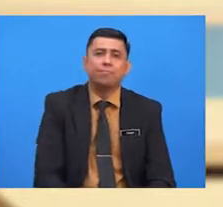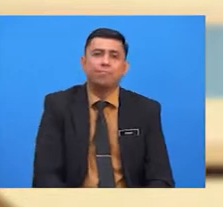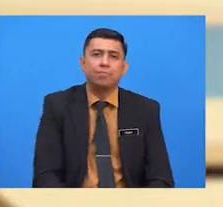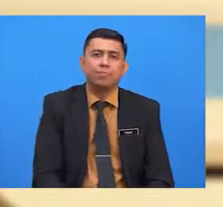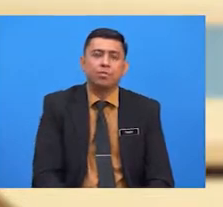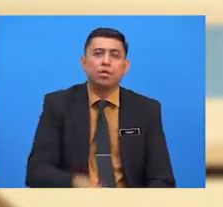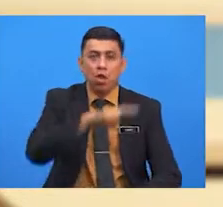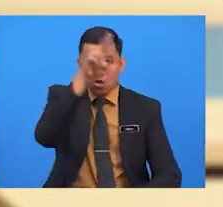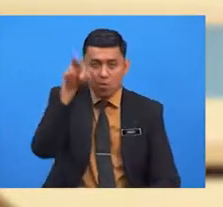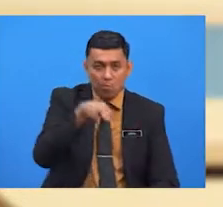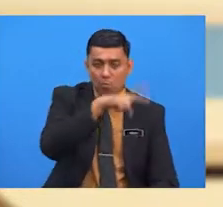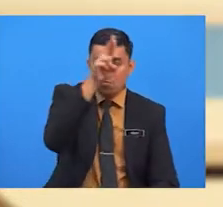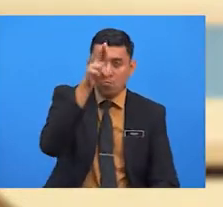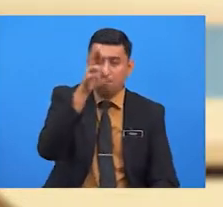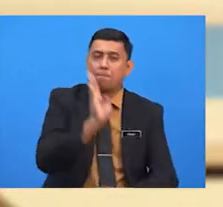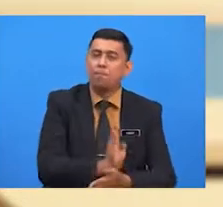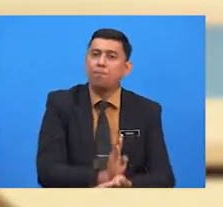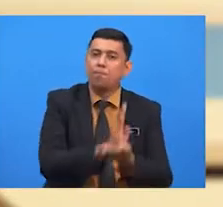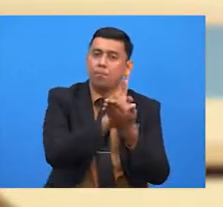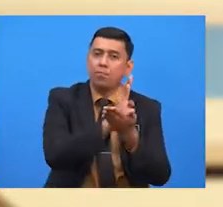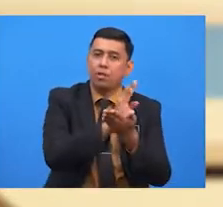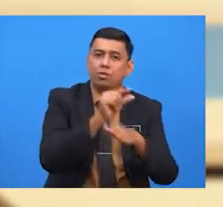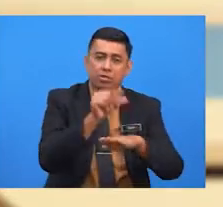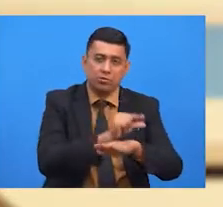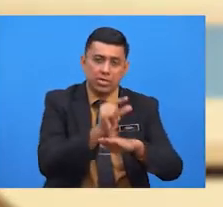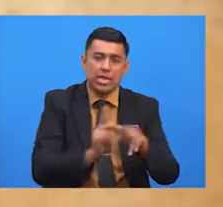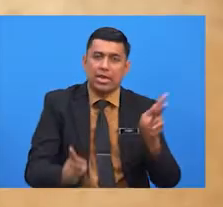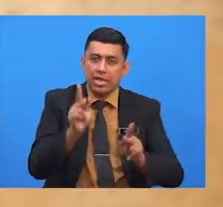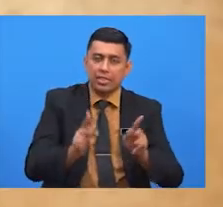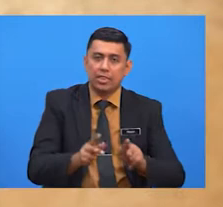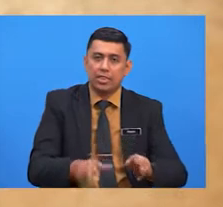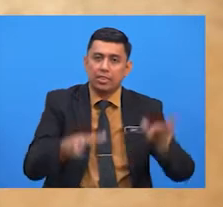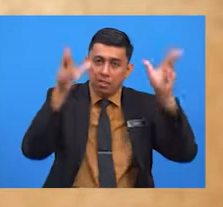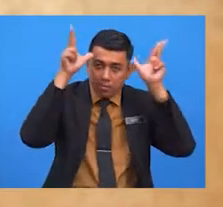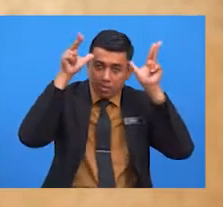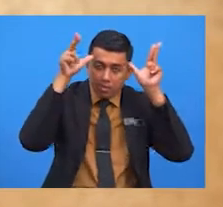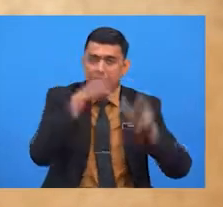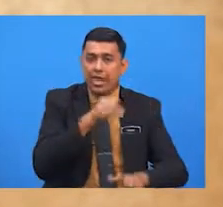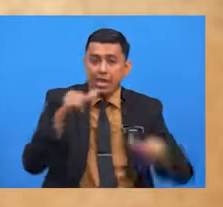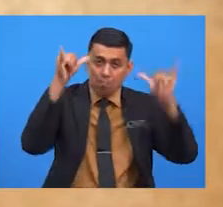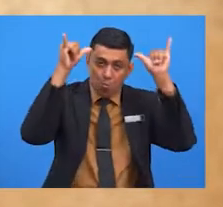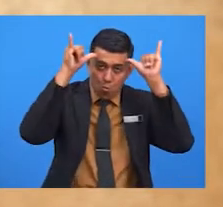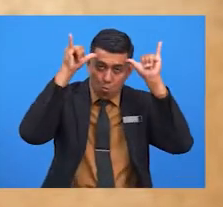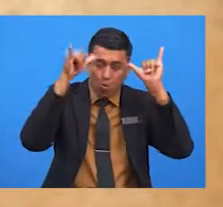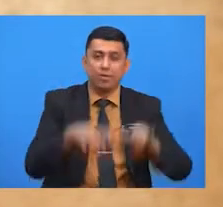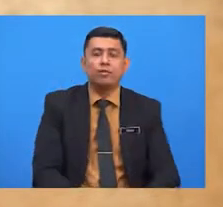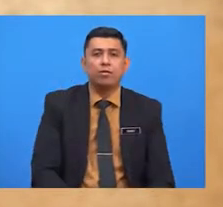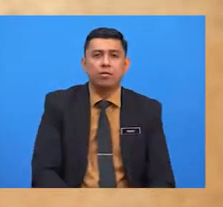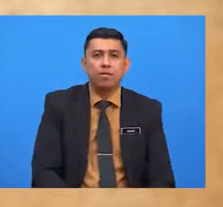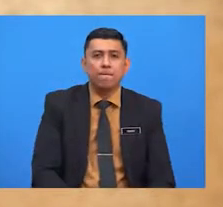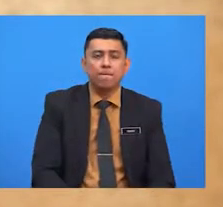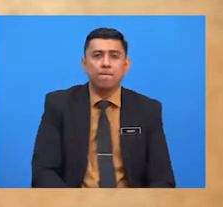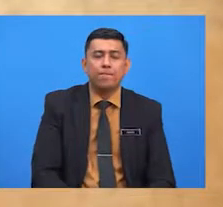Penciptaan roda pula telah membantu penggunaan kereta kuda dan kereta lembu. Pengangkutan